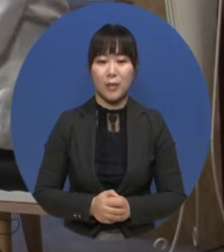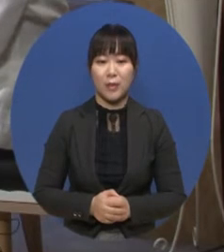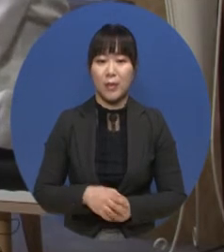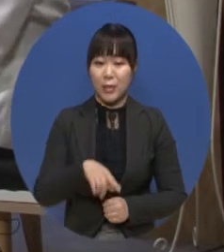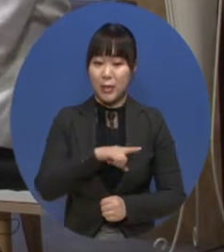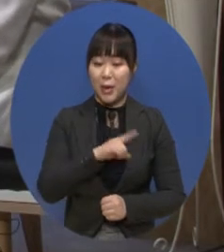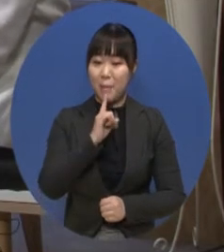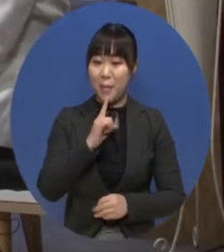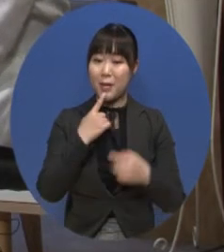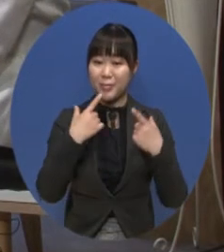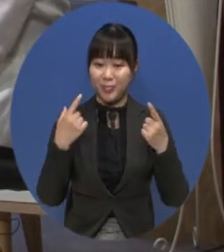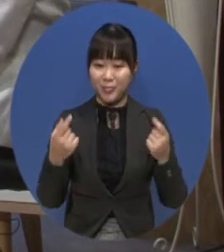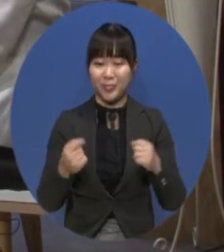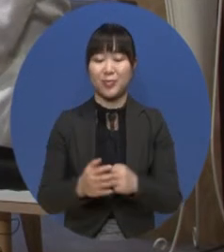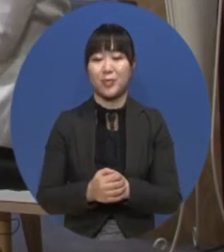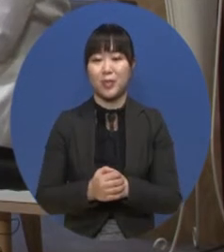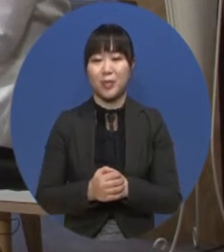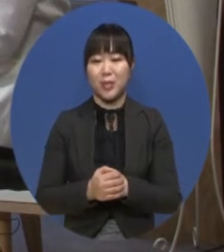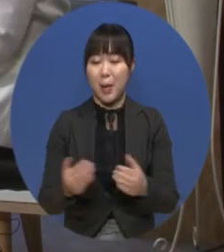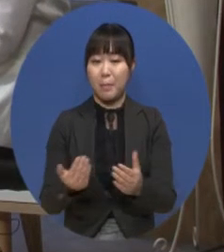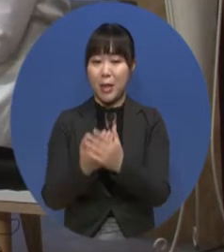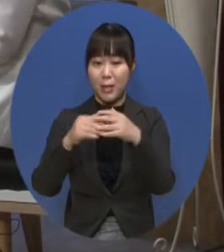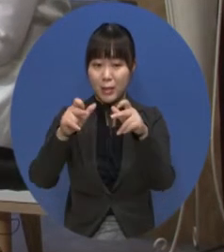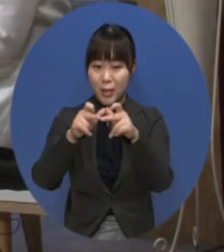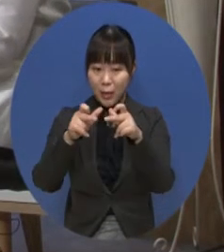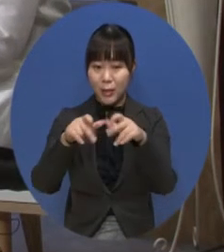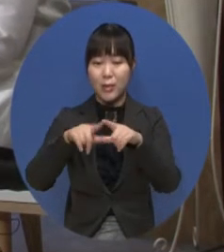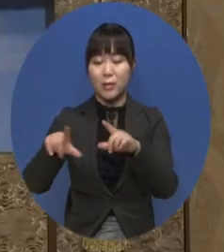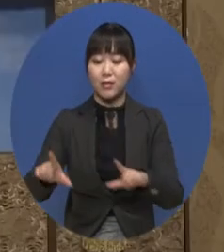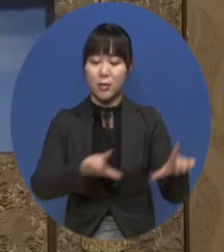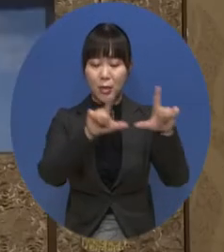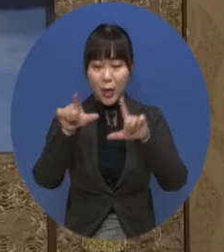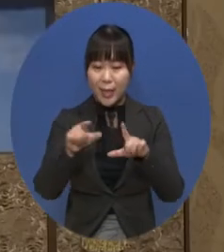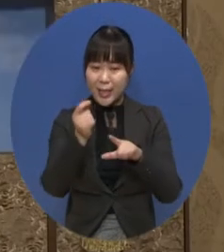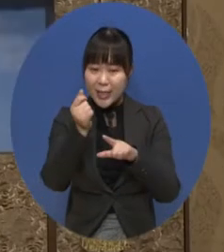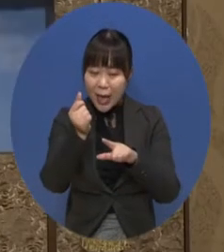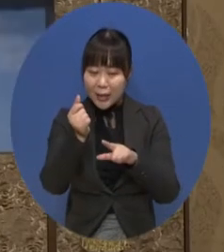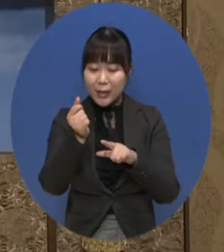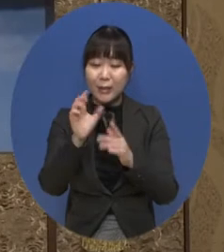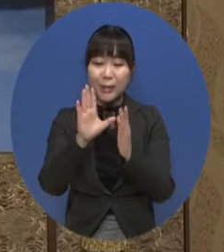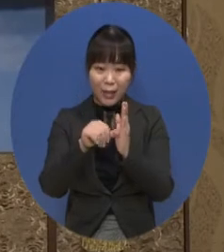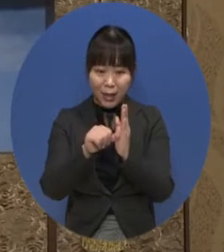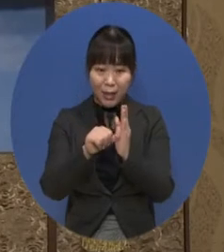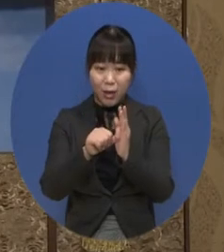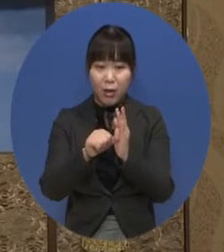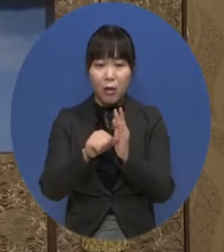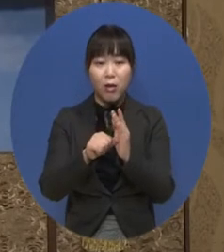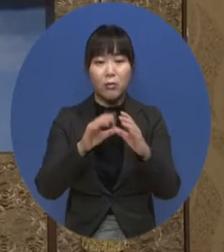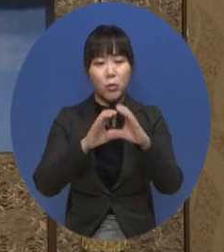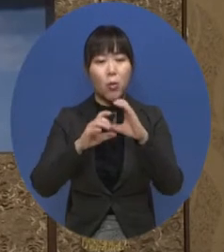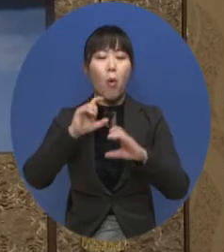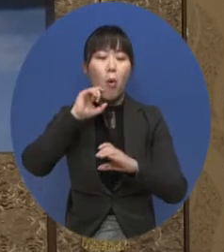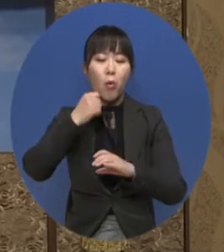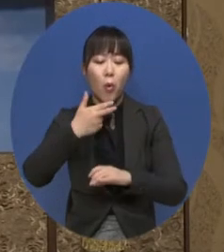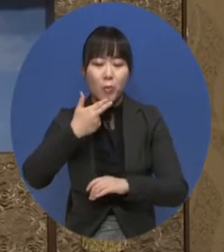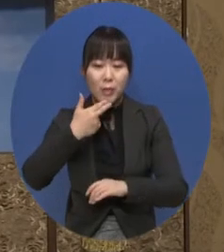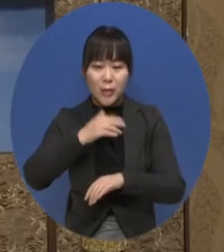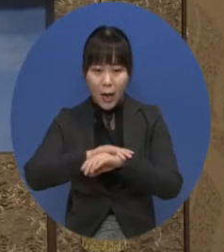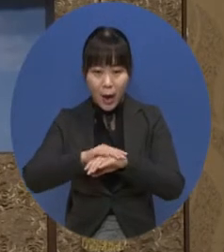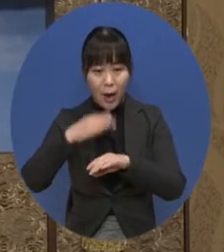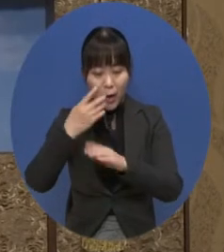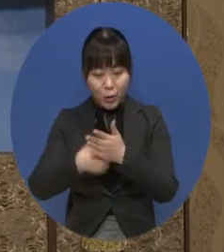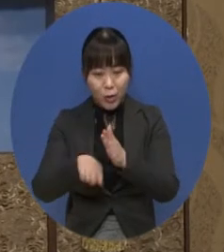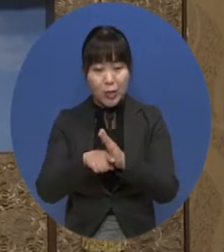이름을 말씀 주셨는데 발달장애인이 일상의 소소한 순간, 작은 순간에서 소통에 네. 어려움이 없도록